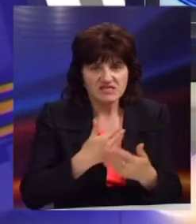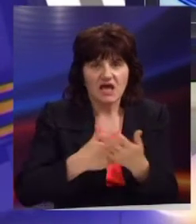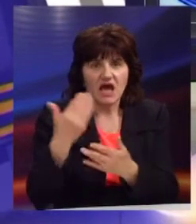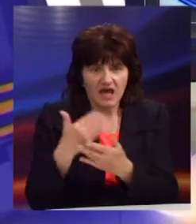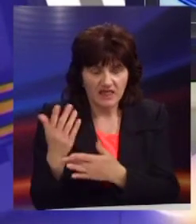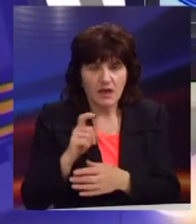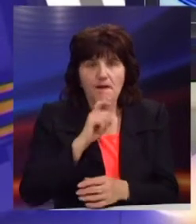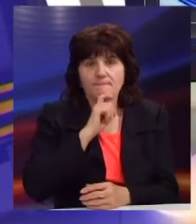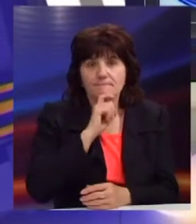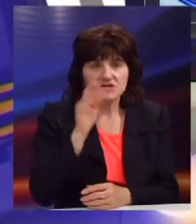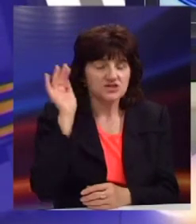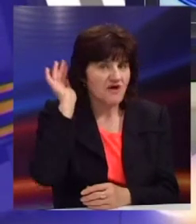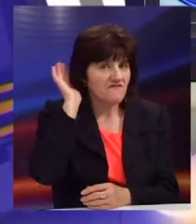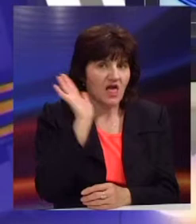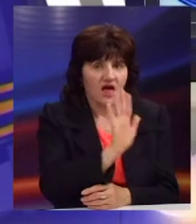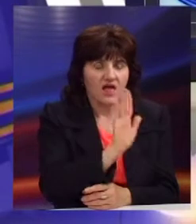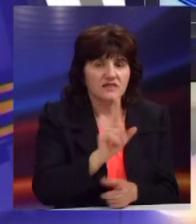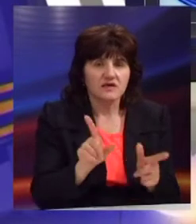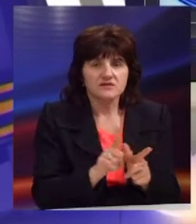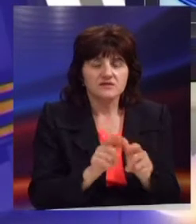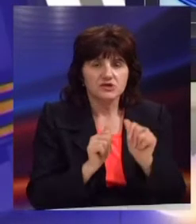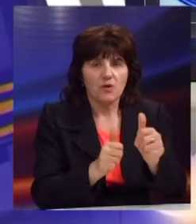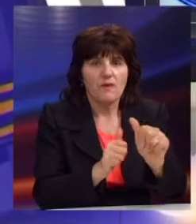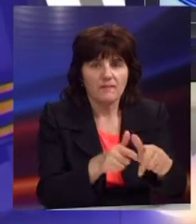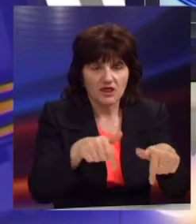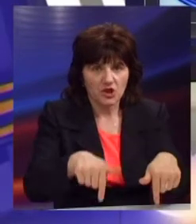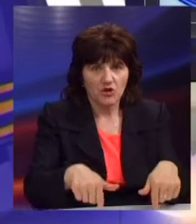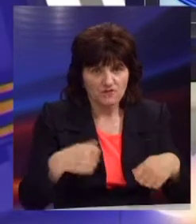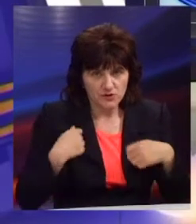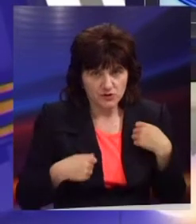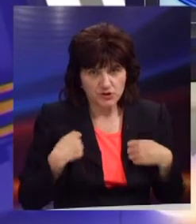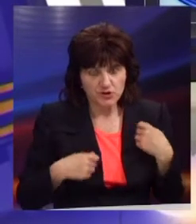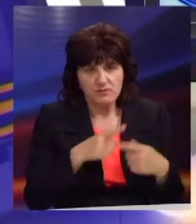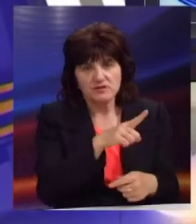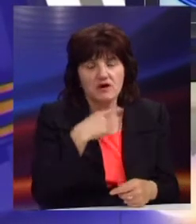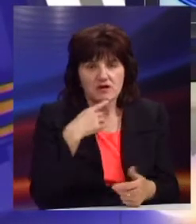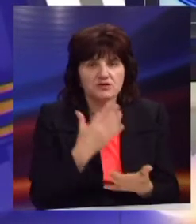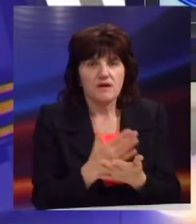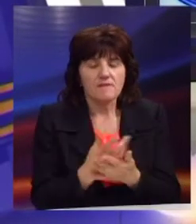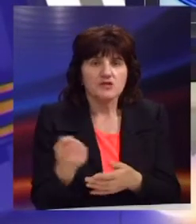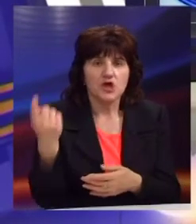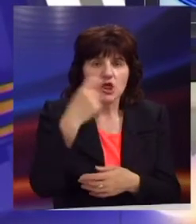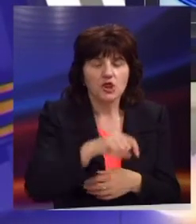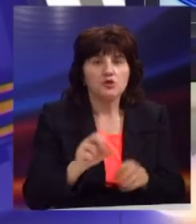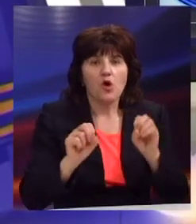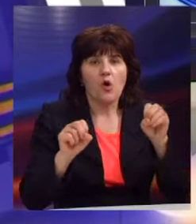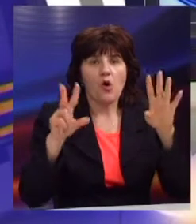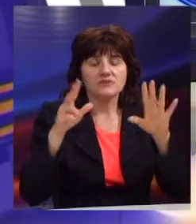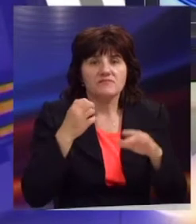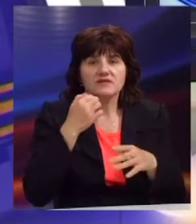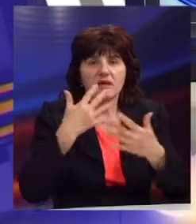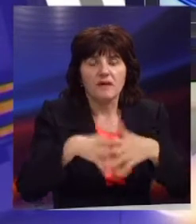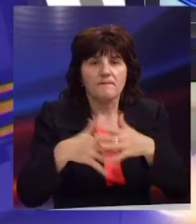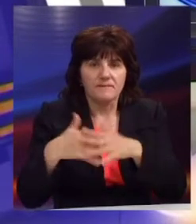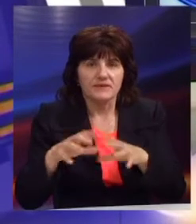privredni subjekti. Iz Mađarske, čija vlada i ove godine podržava privrednike koji dolaze na subotički sajam, najavljen je dolazak 18 izlagača,